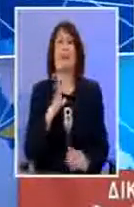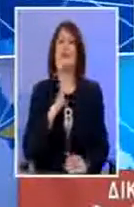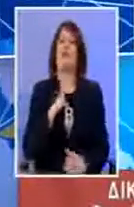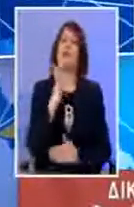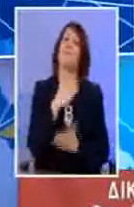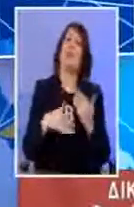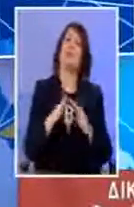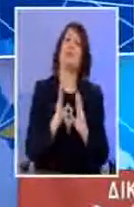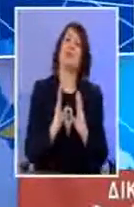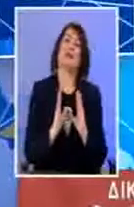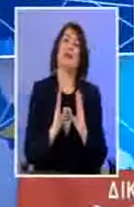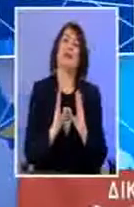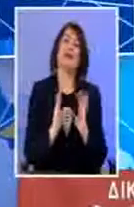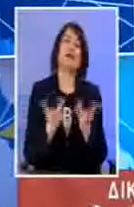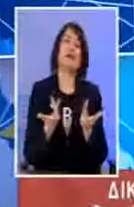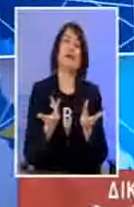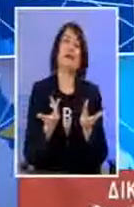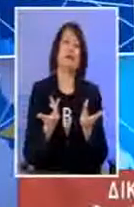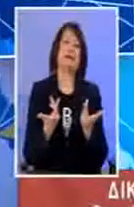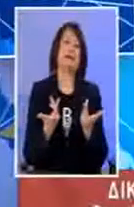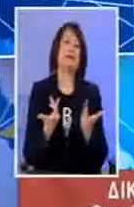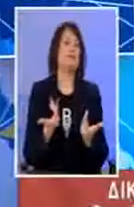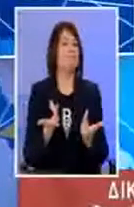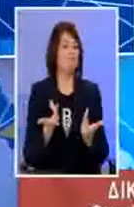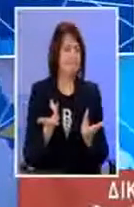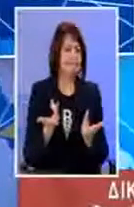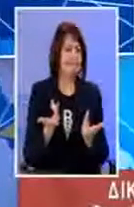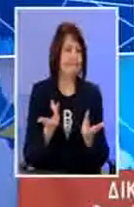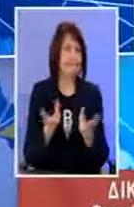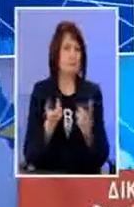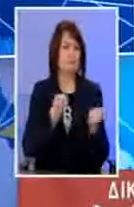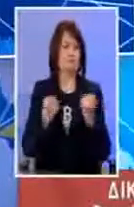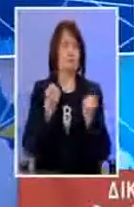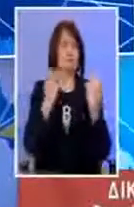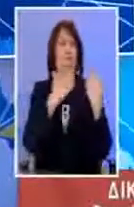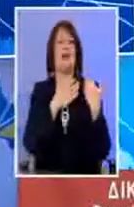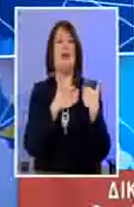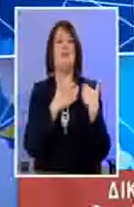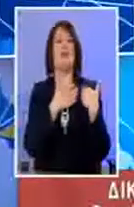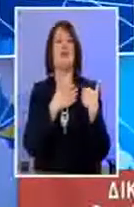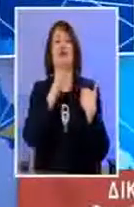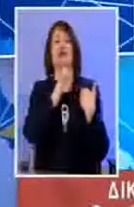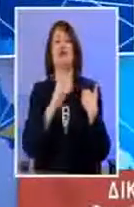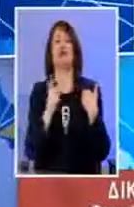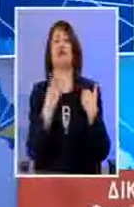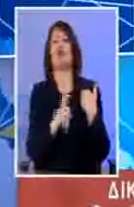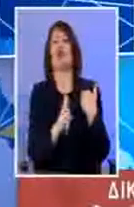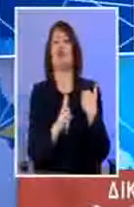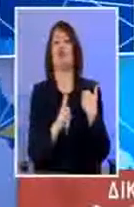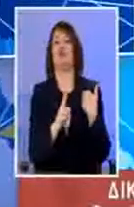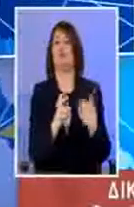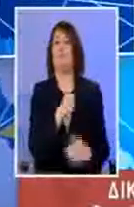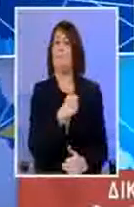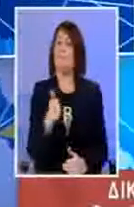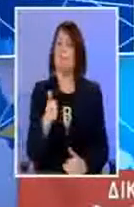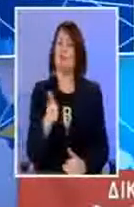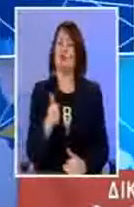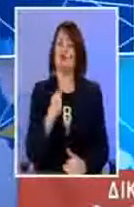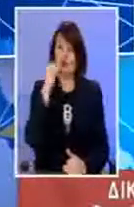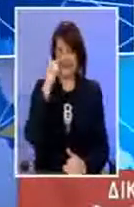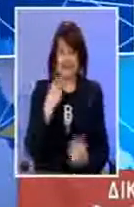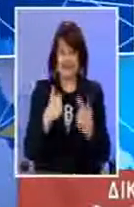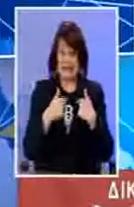αναπηρία είναι αυτός που διαχειρίζεται τη ζωή του και είναι ο μόνος που μπορεί να ξέρει τι